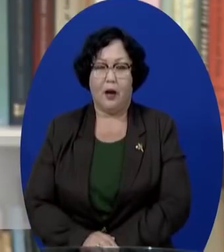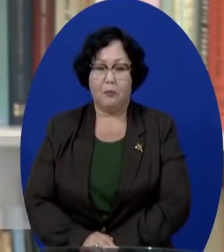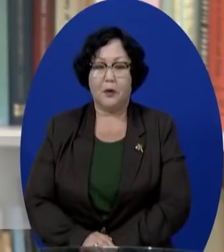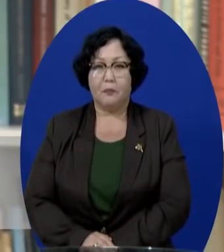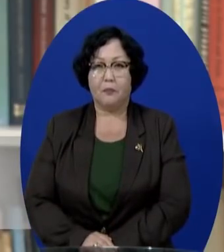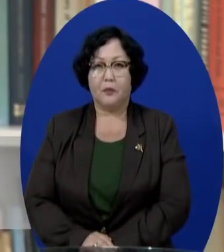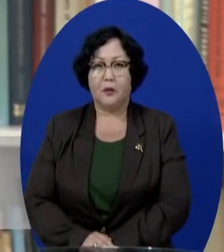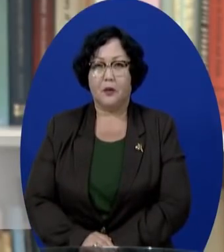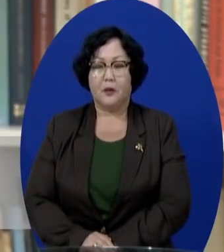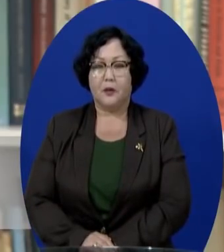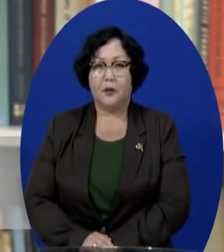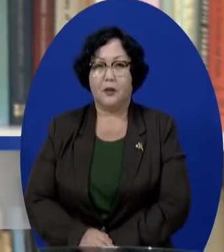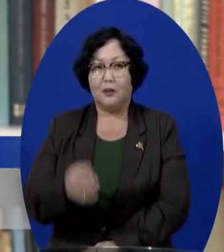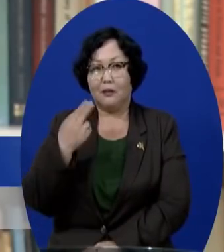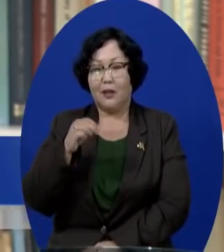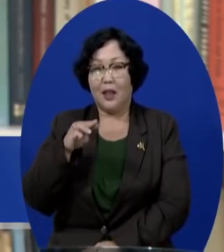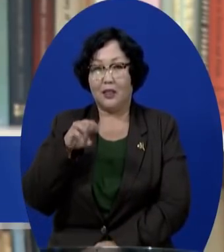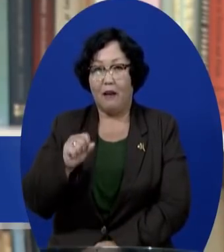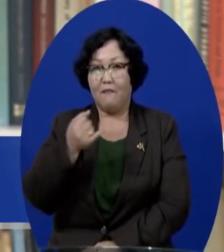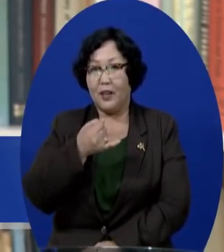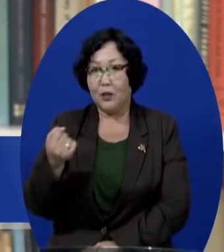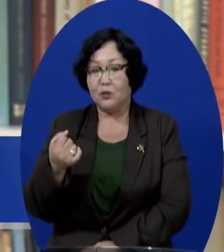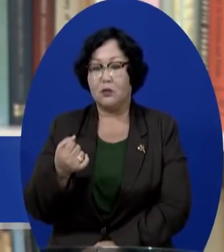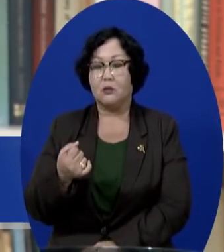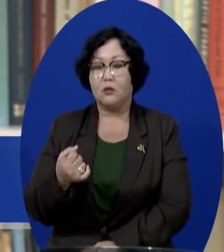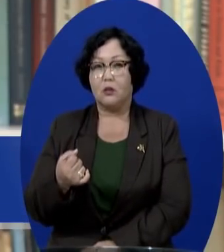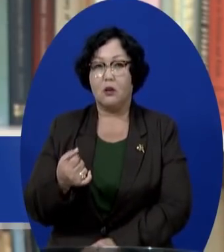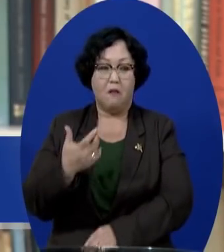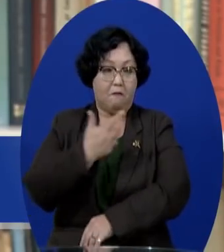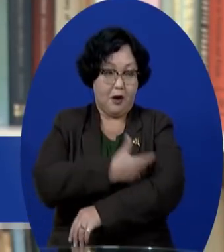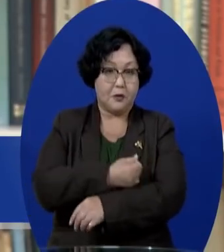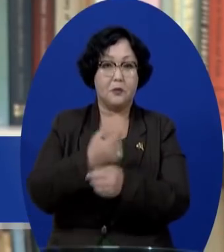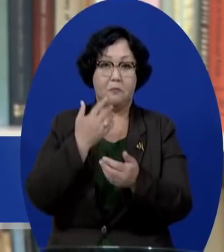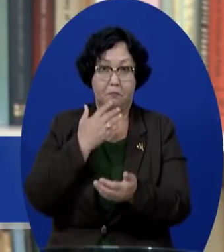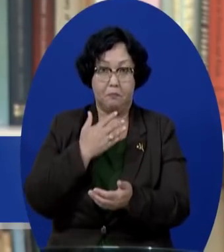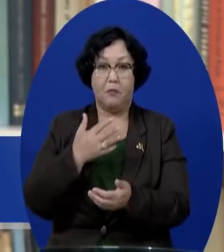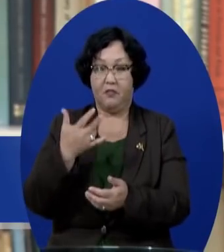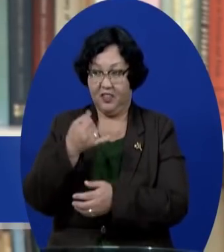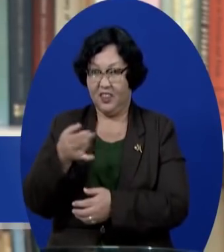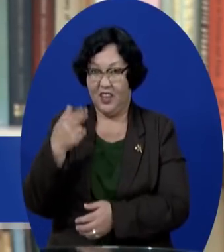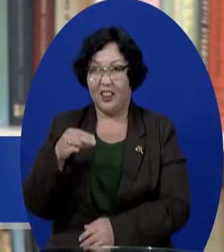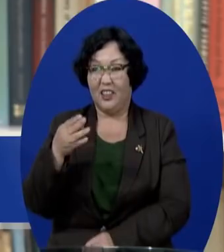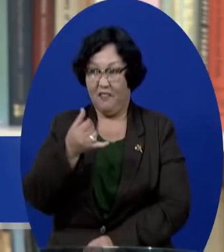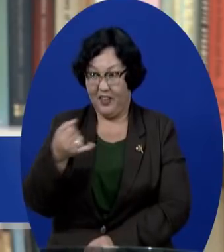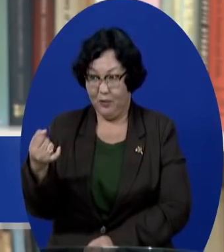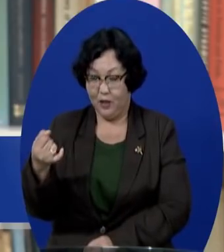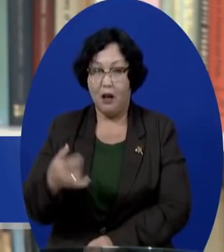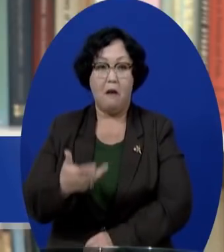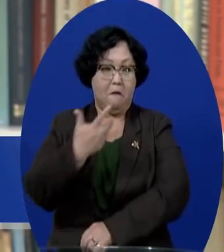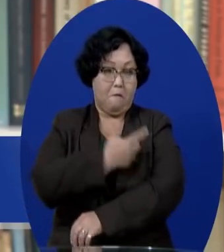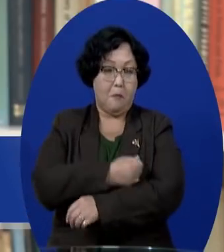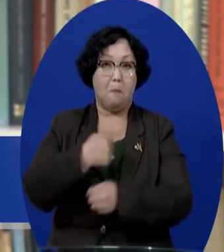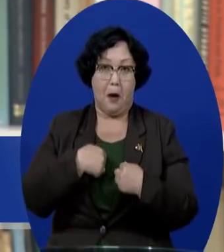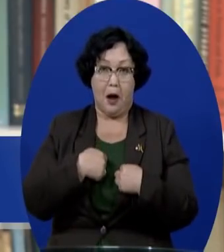Дельта вирус бол яг вакцины үр нөлөөг бол тодорхой хэмжээгээр бууруулж байгаа. За жишээ нь хэд 10% ингээд вакцины